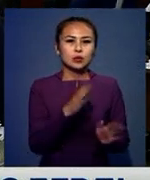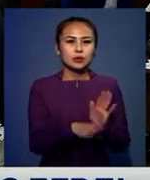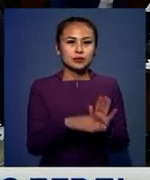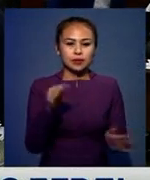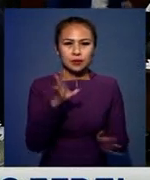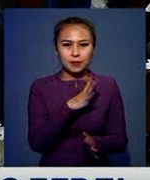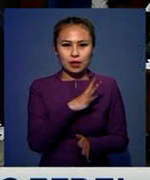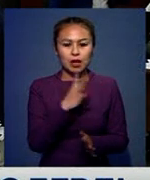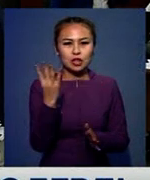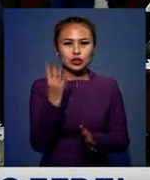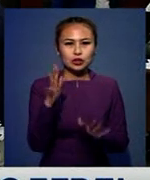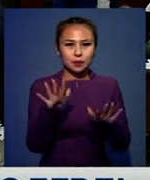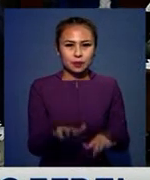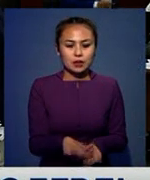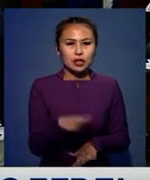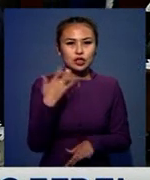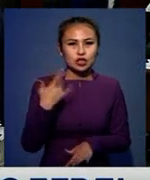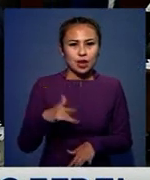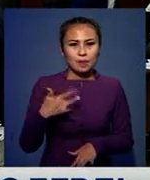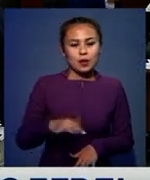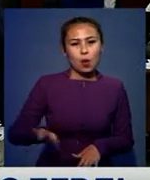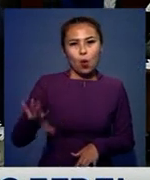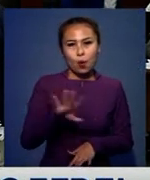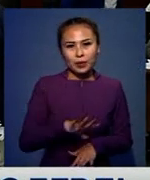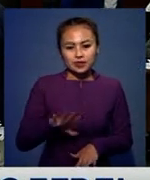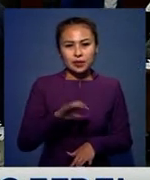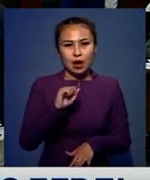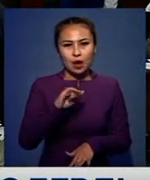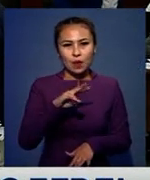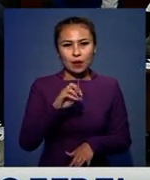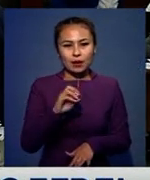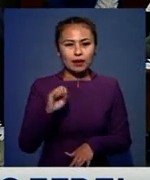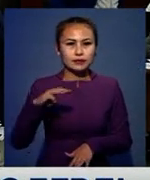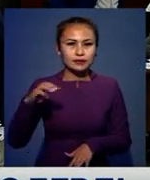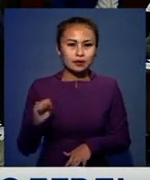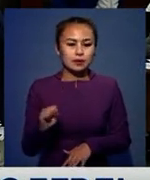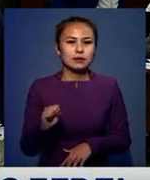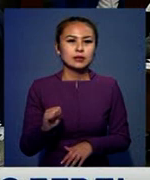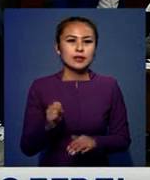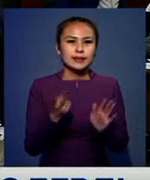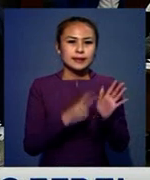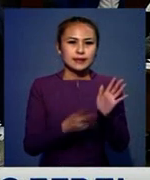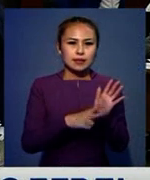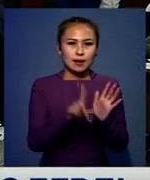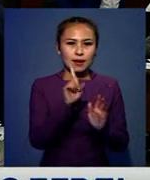екен. Ал 4-ші орында Жамбыл облысы Әулие Ата өлкесіндегі ағайынның